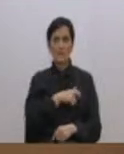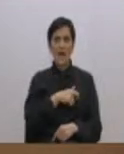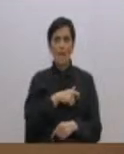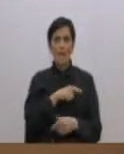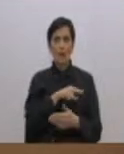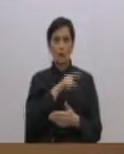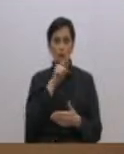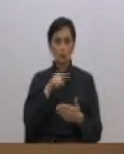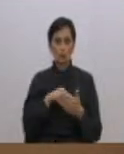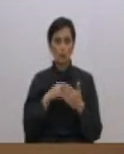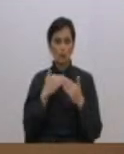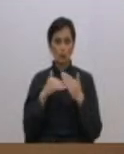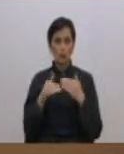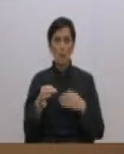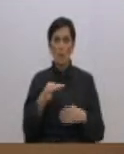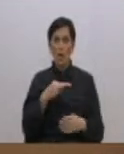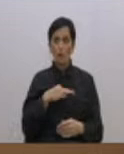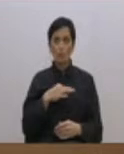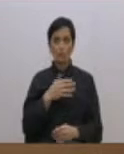და ჯერ პასუხი არ მიმიღია.